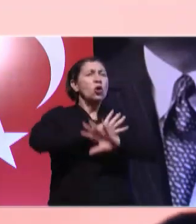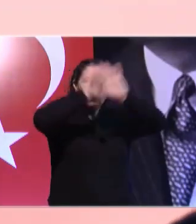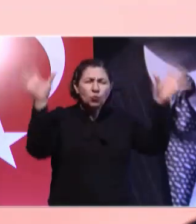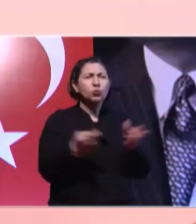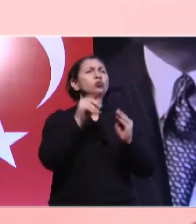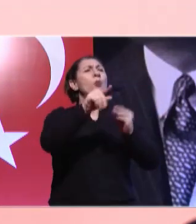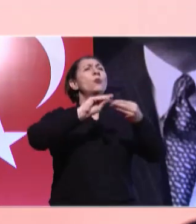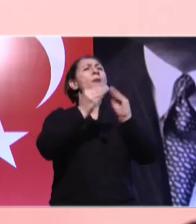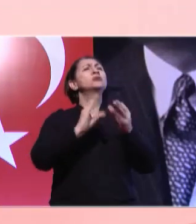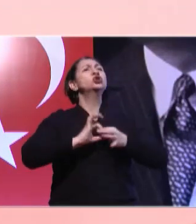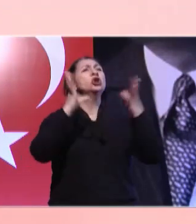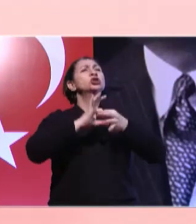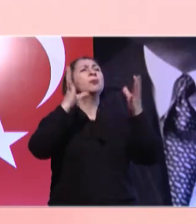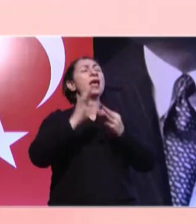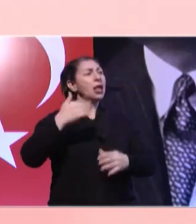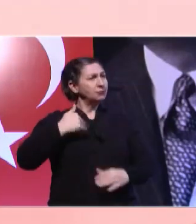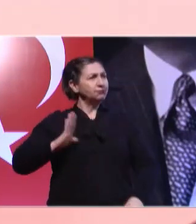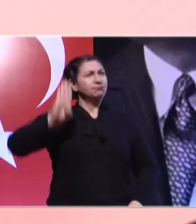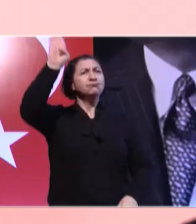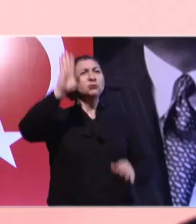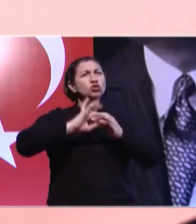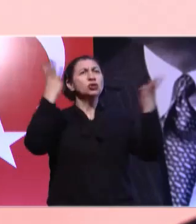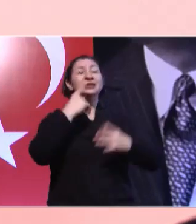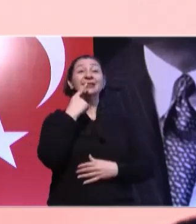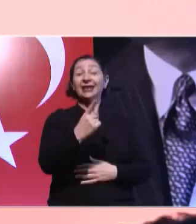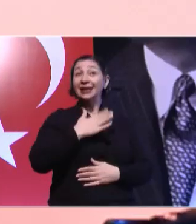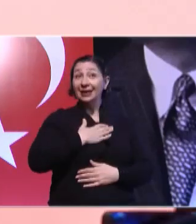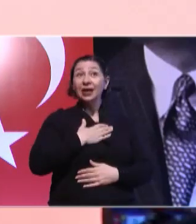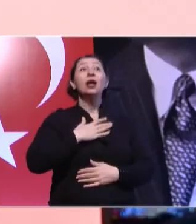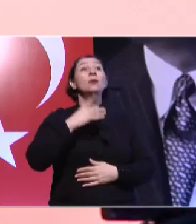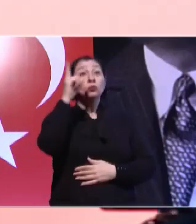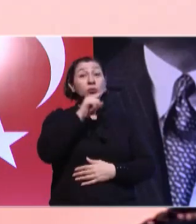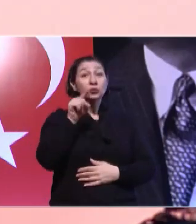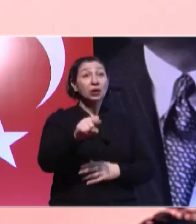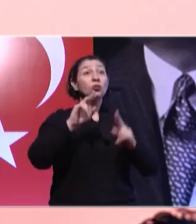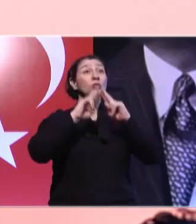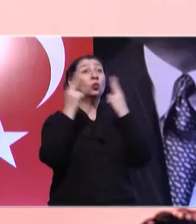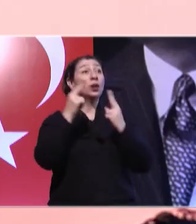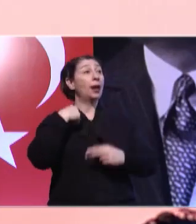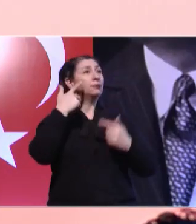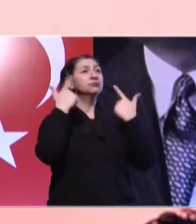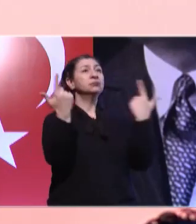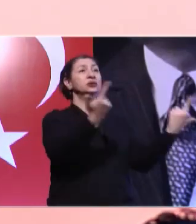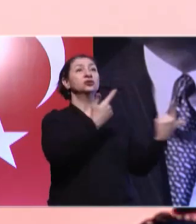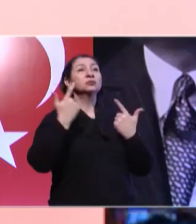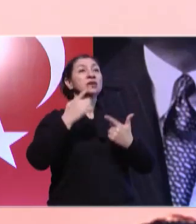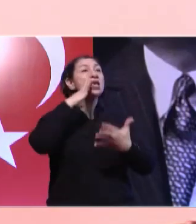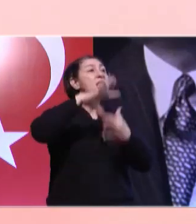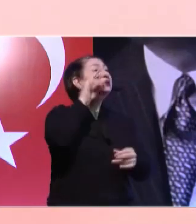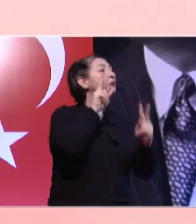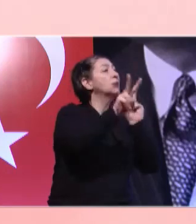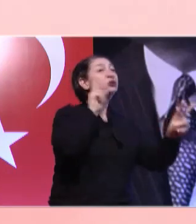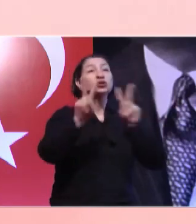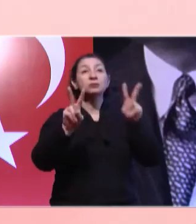o sorunları çözmeye talibiz dedik. Dolayısıyla dünyaya bakışımız, İnsana